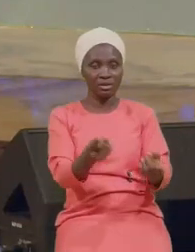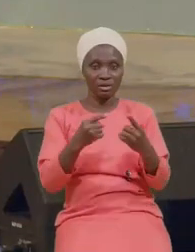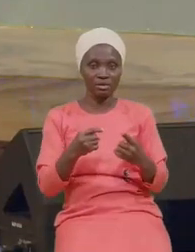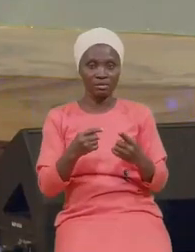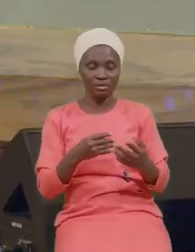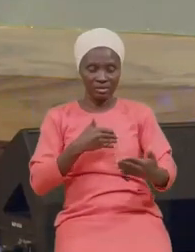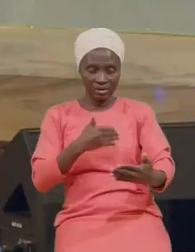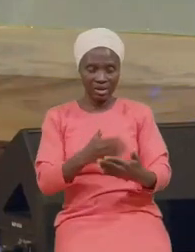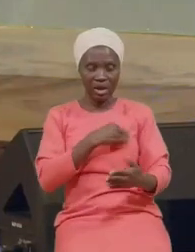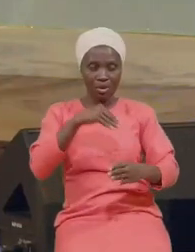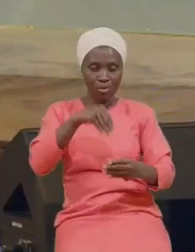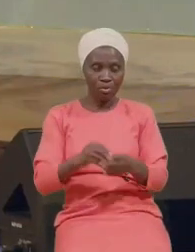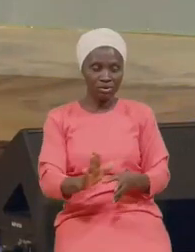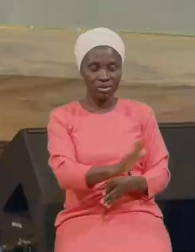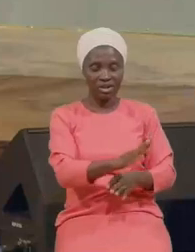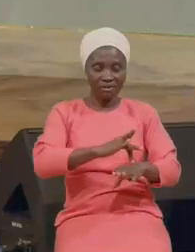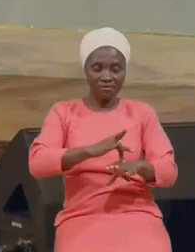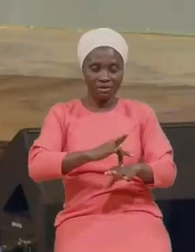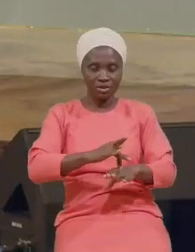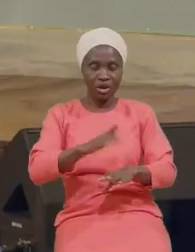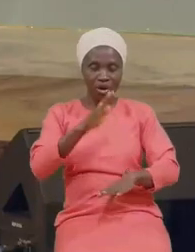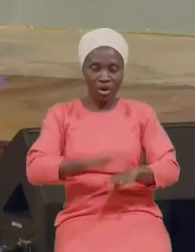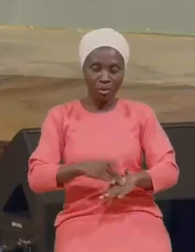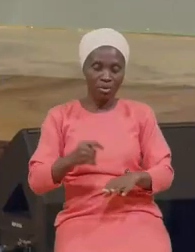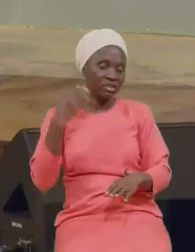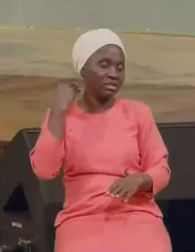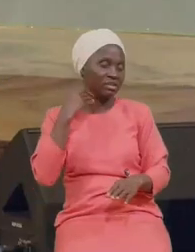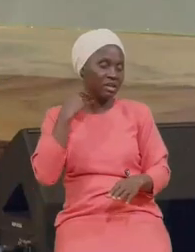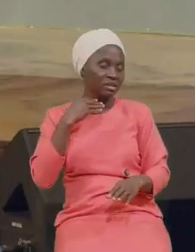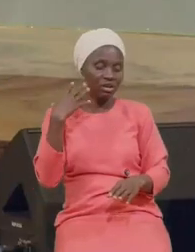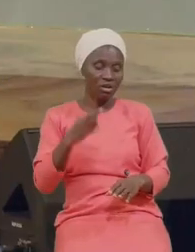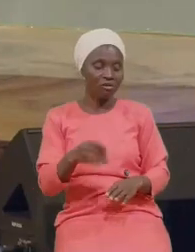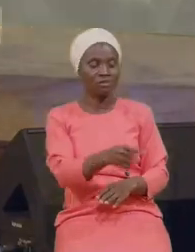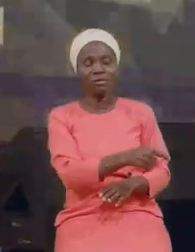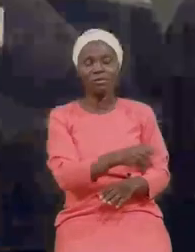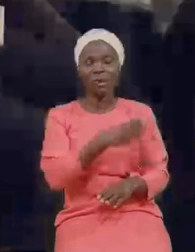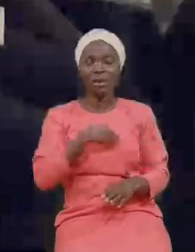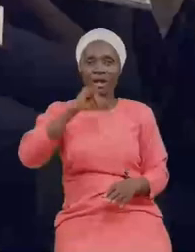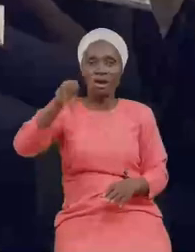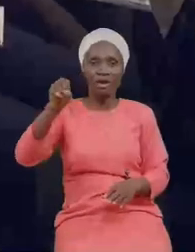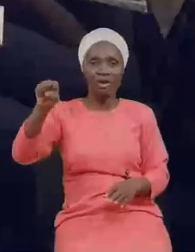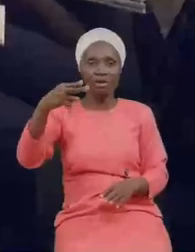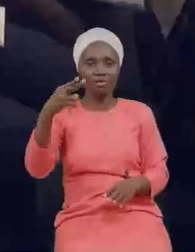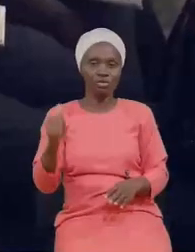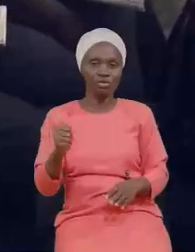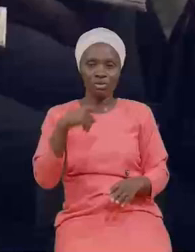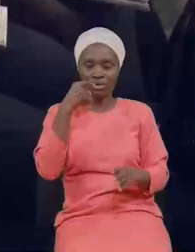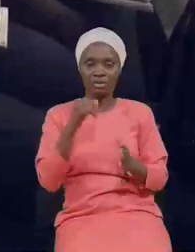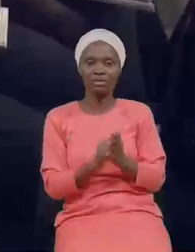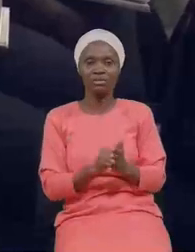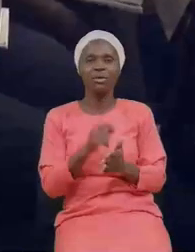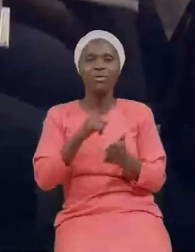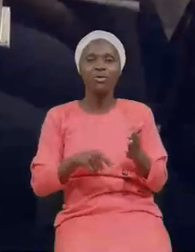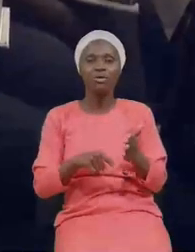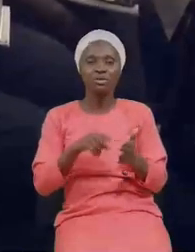je jouais leur dit qu'est-ce qu'il a dit qu'est-ce qu'il leur a dit qu'est-ce qu'il leur a dit